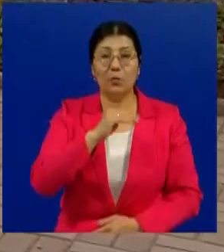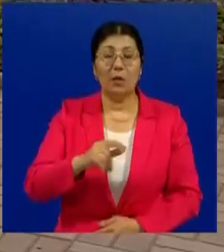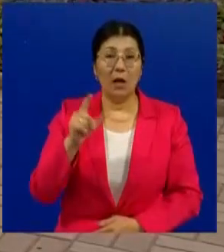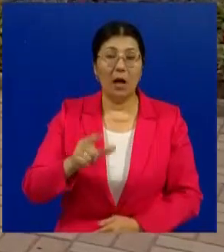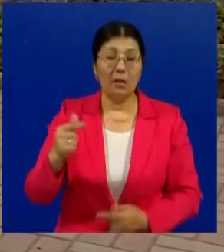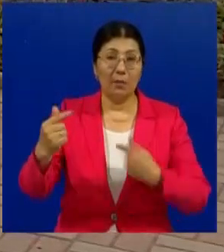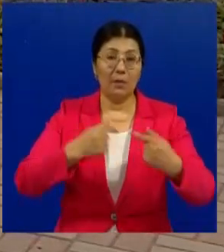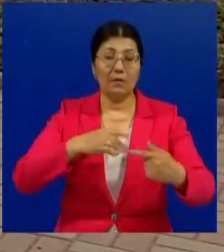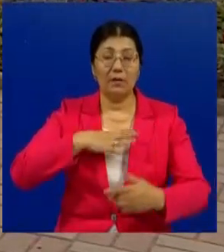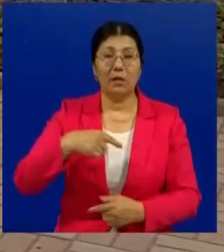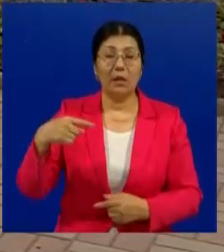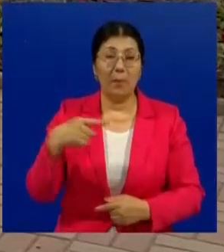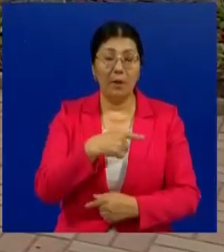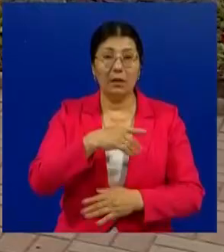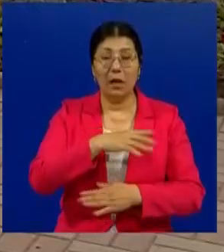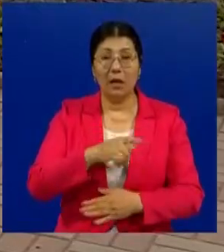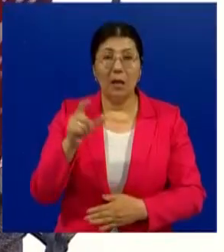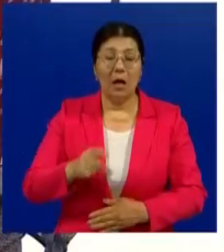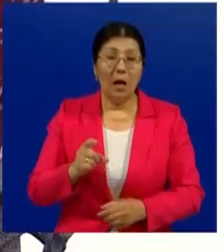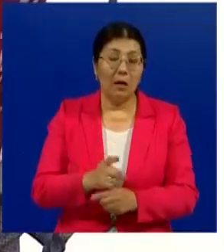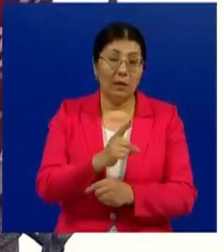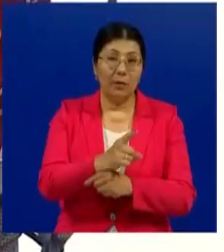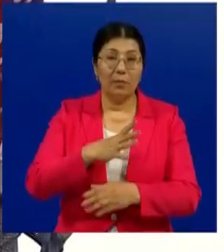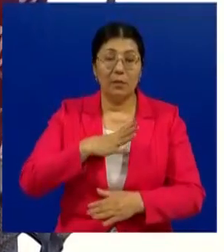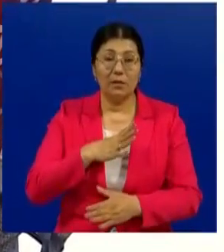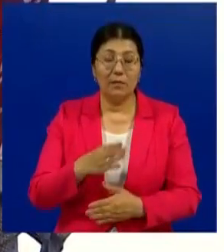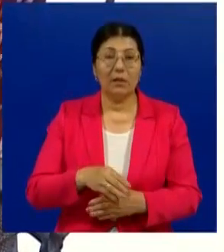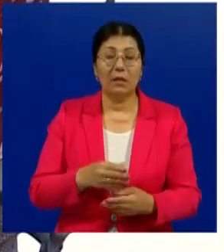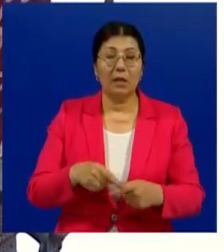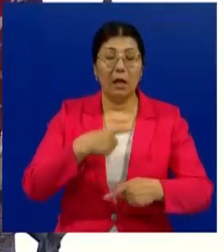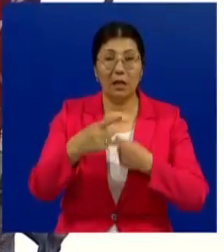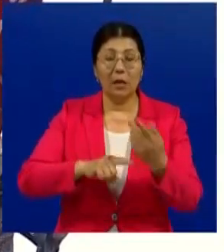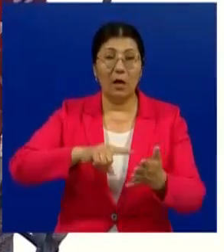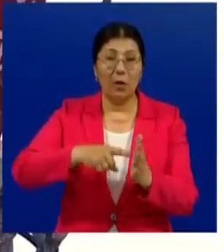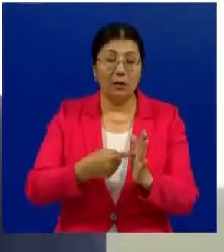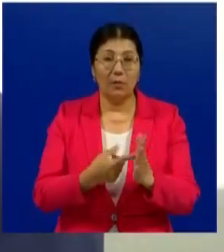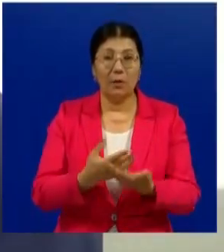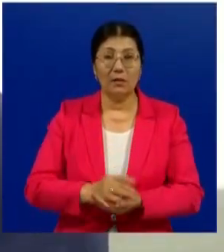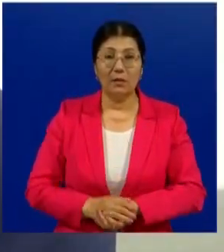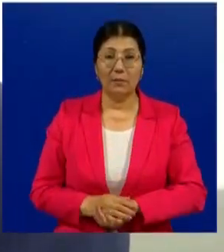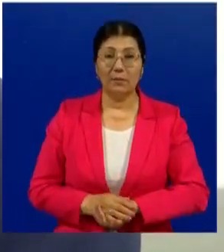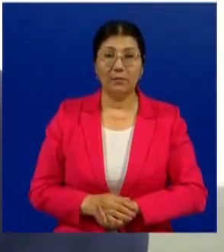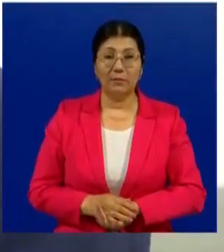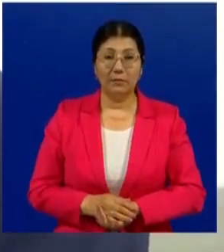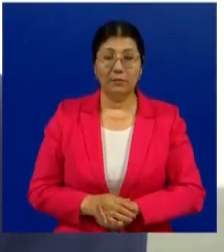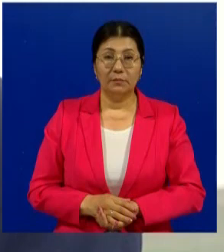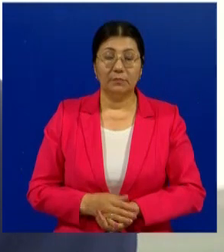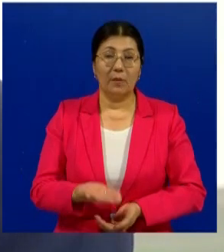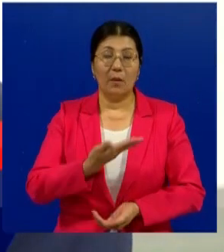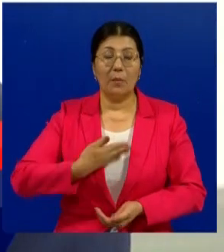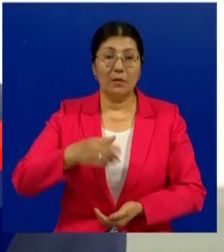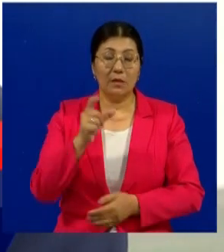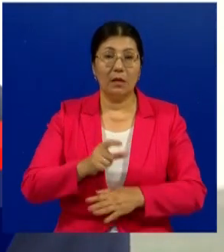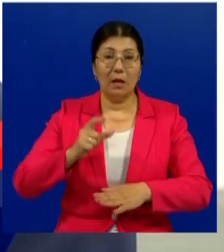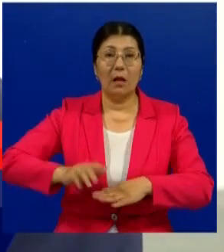және мыңдаған адам ату жазасына кесілген. Ендігі мақсат түйе төбедегі тағдырларды тасада қалдырмау. Бұның өзі біздің